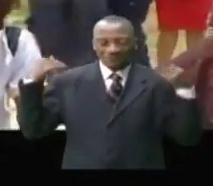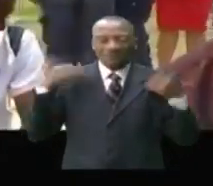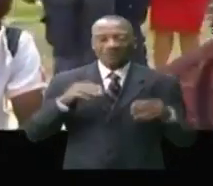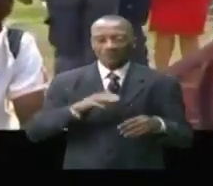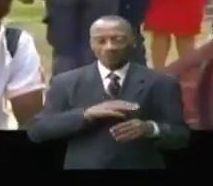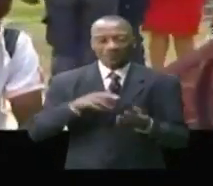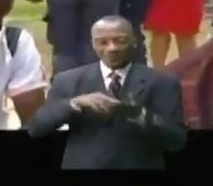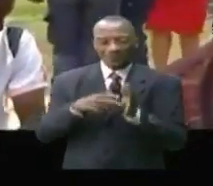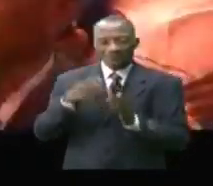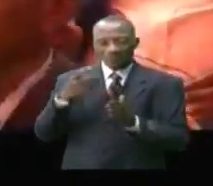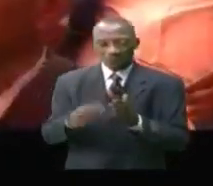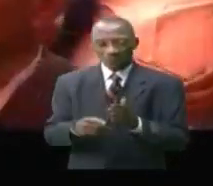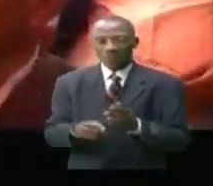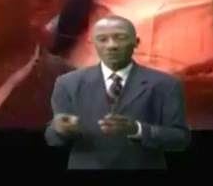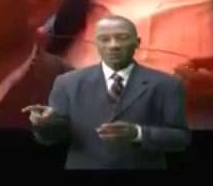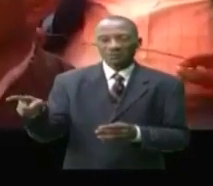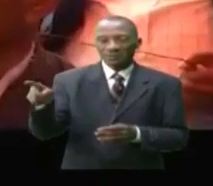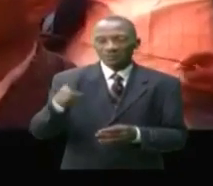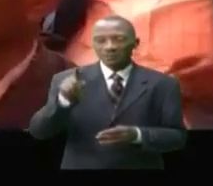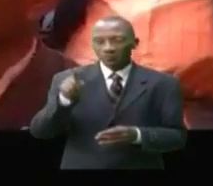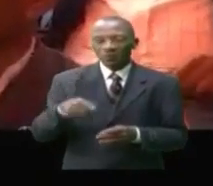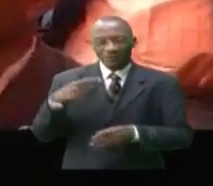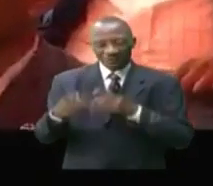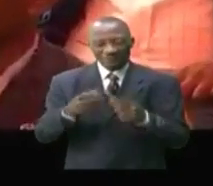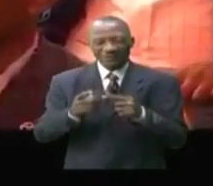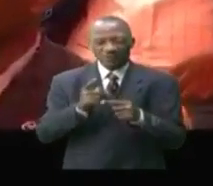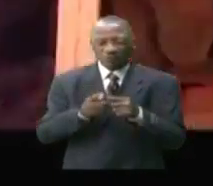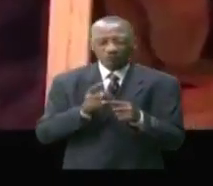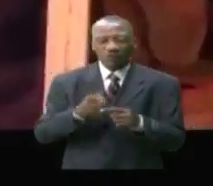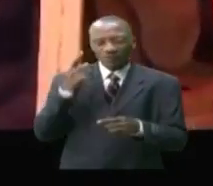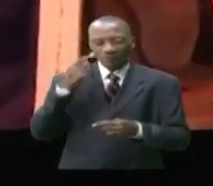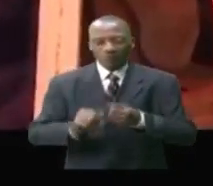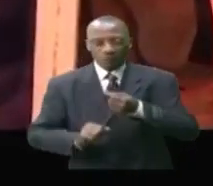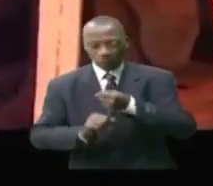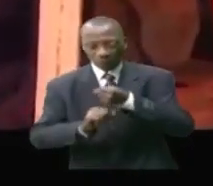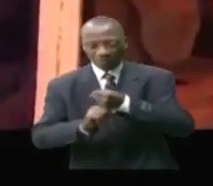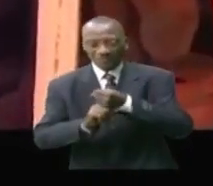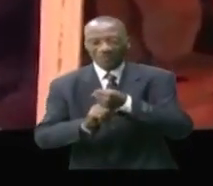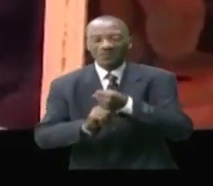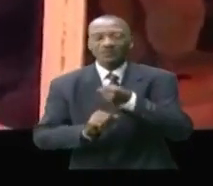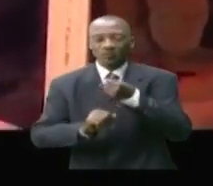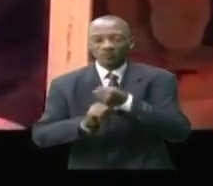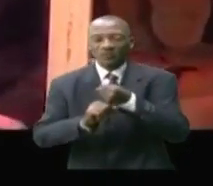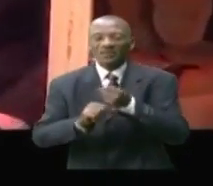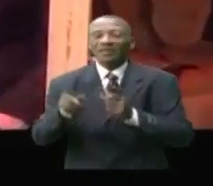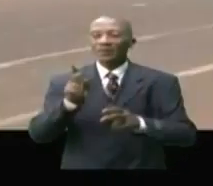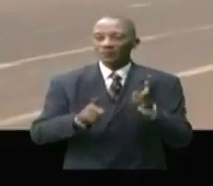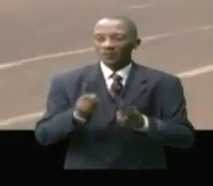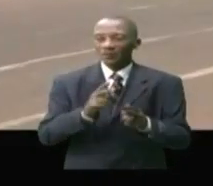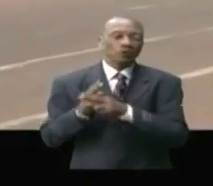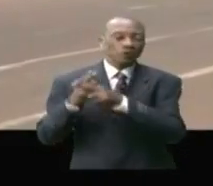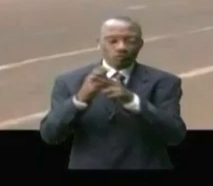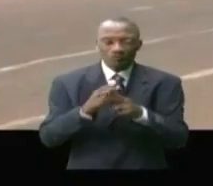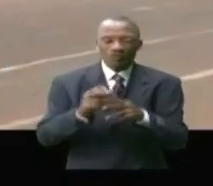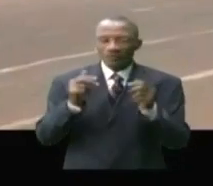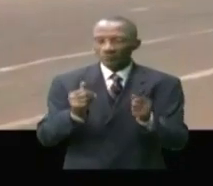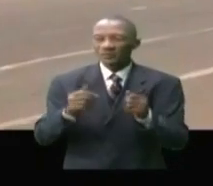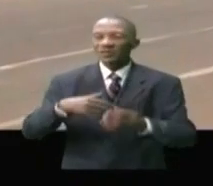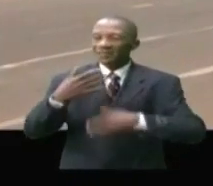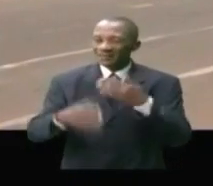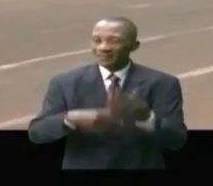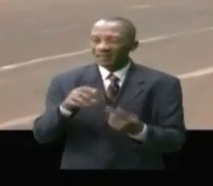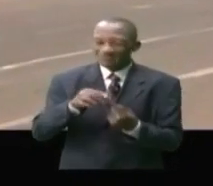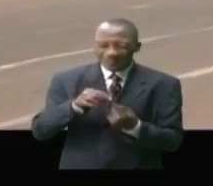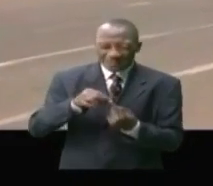et obéissance à l'endroit du nouveau commissaire provincial de la PNC Kasaï central. Et pour donner des étincelles à l'événement, la